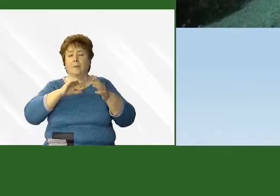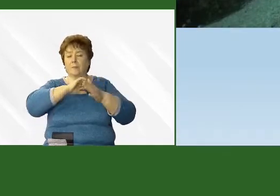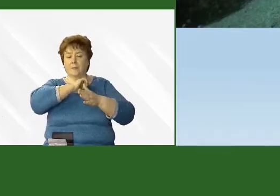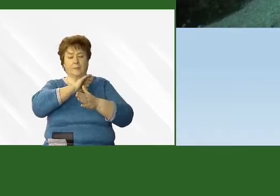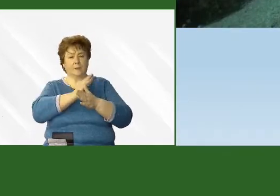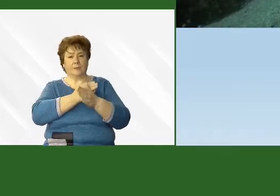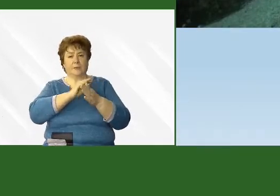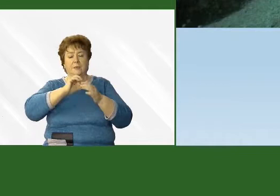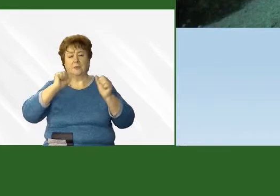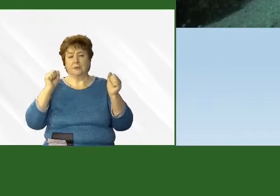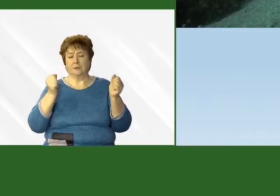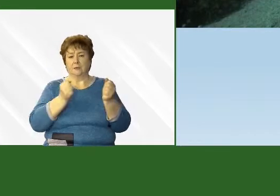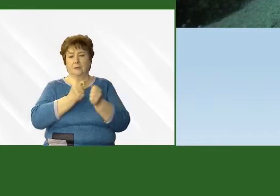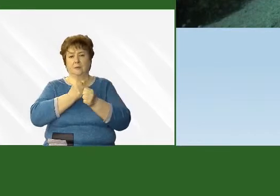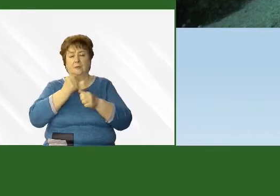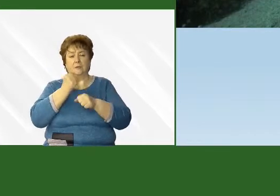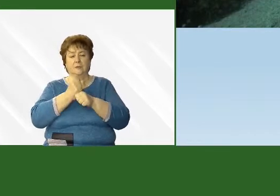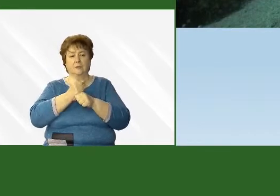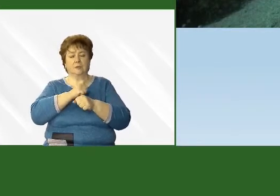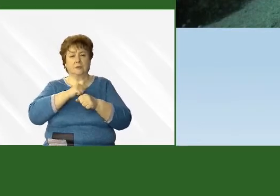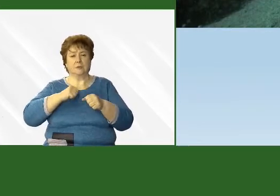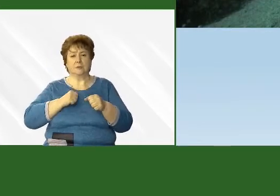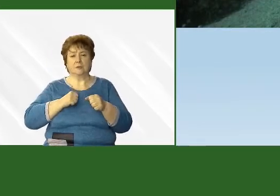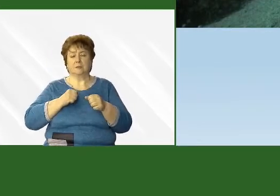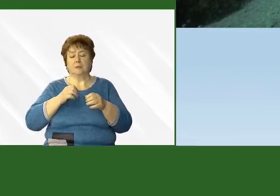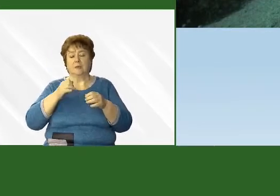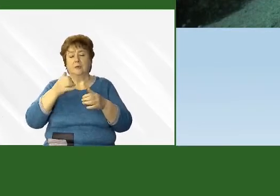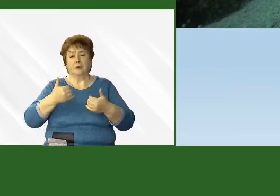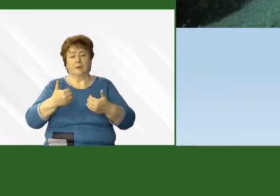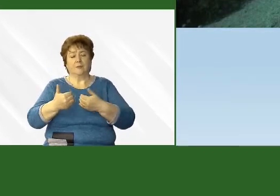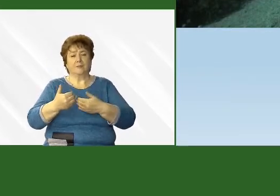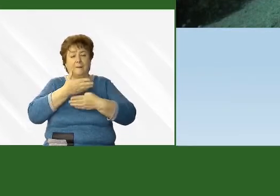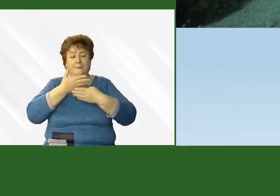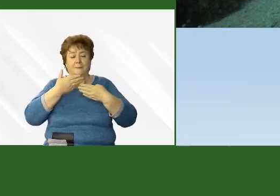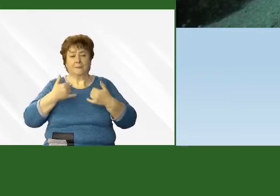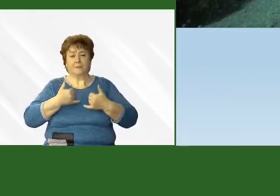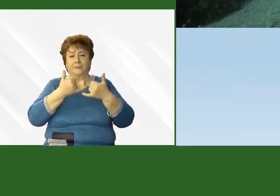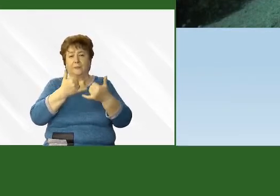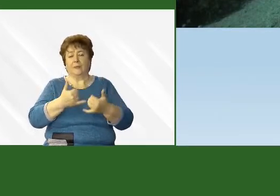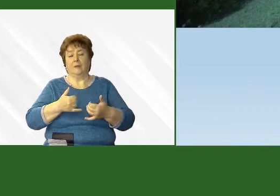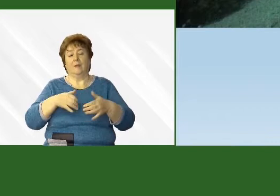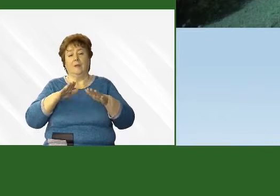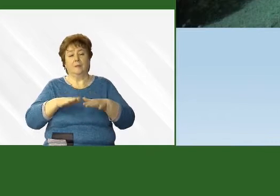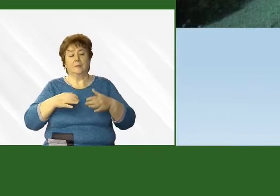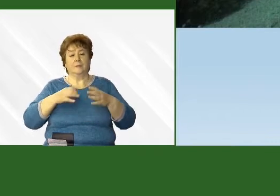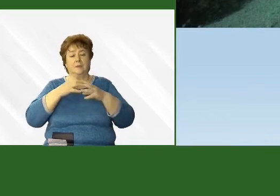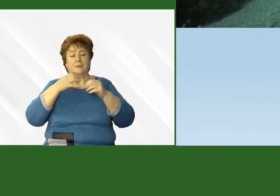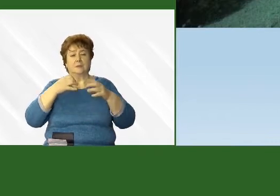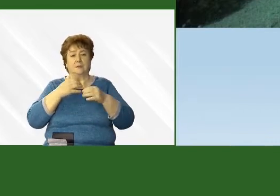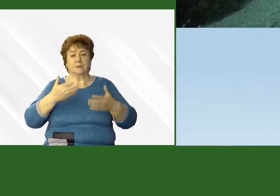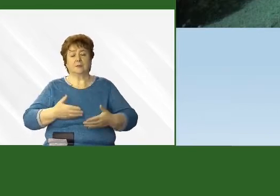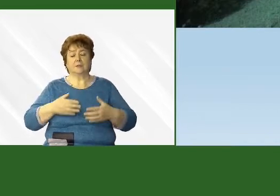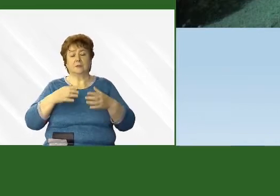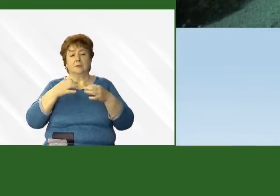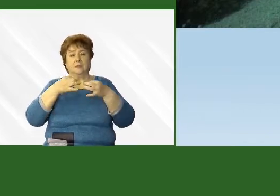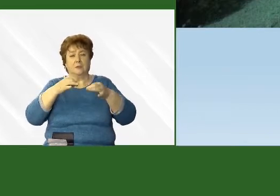климат Антарктиды делает ее одним из самых негостеприимных мест на Земле, позволяя жить там сравнительно